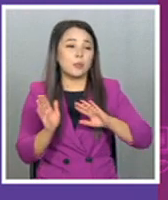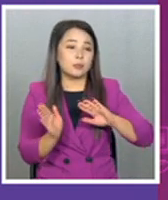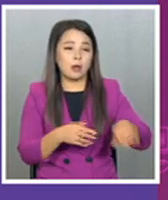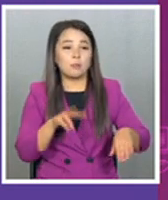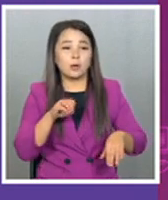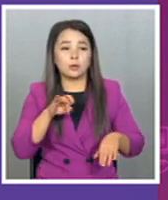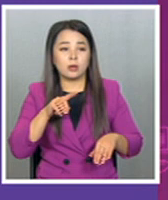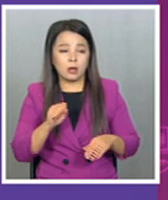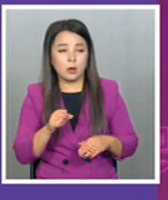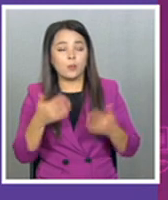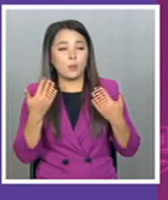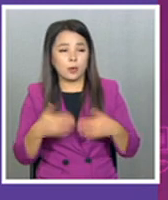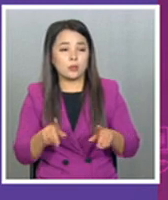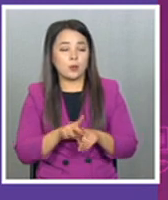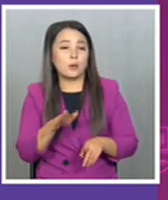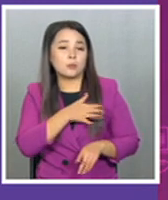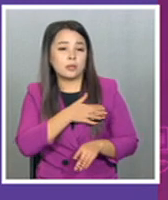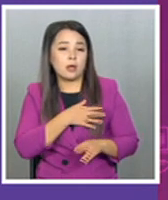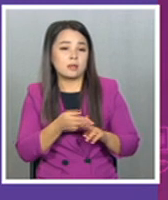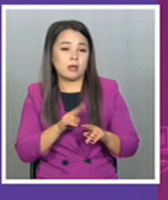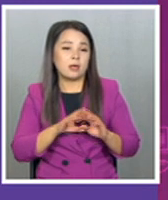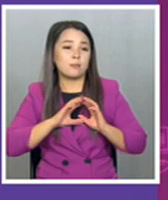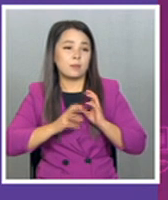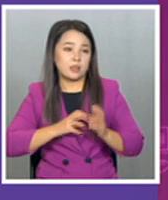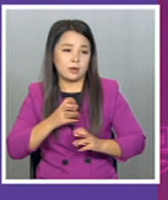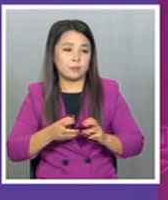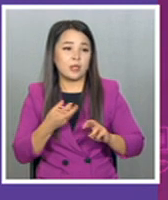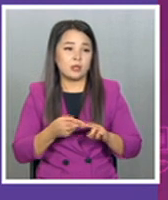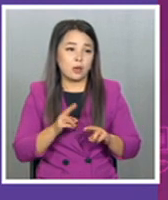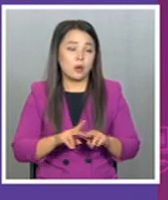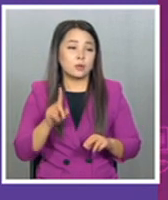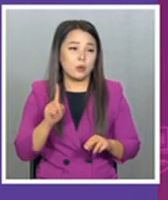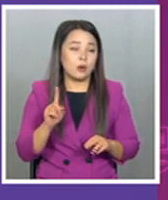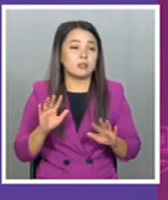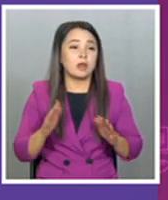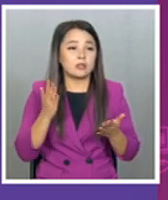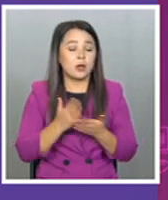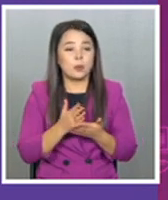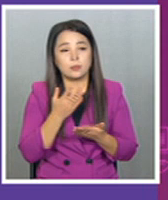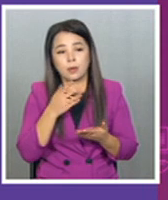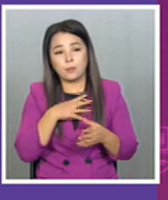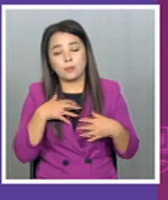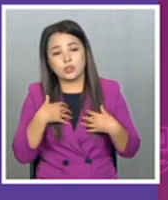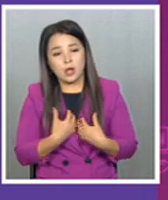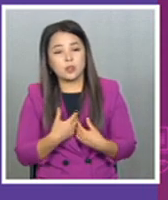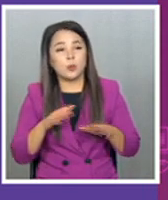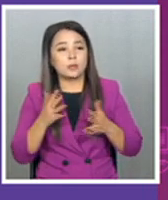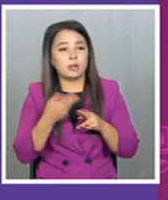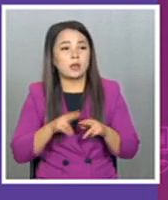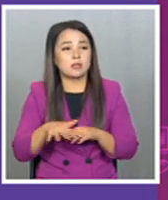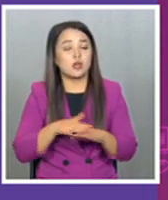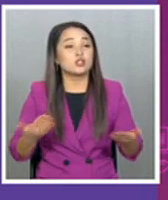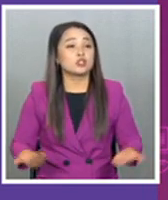матера, уходит и душа этого мира. Но однажды случилось печальное событие не только для